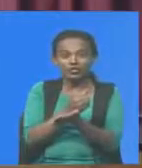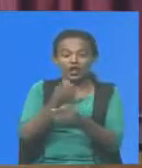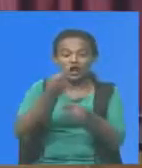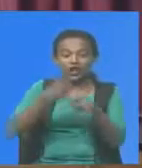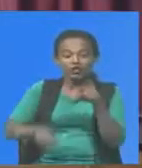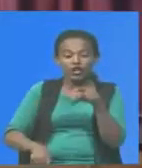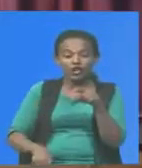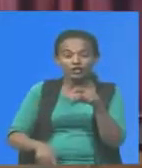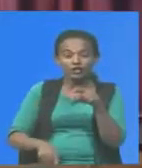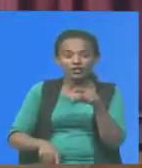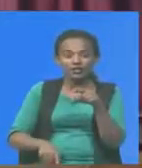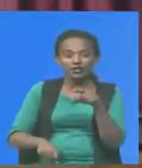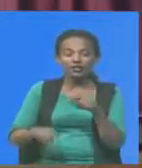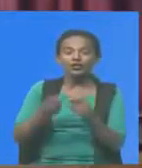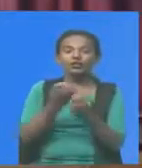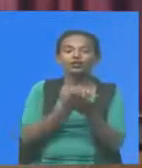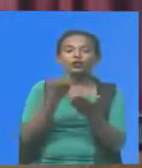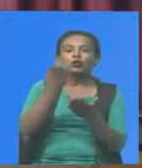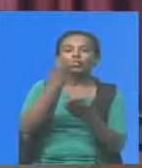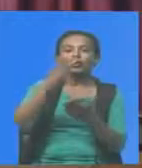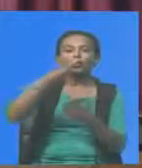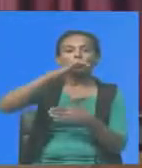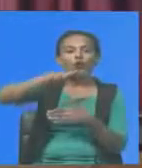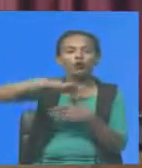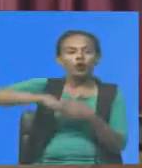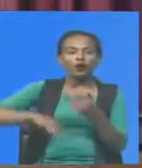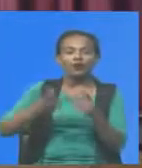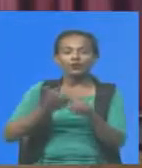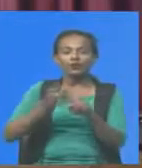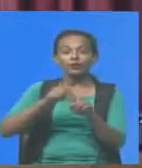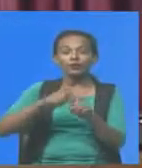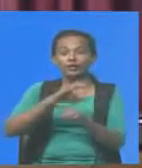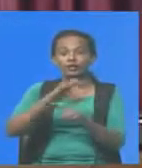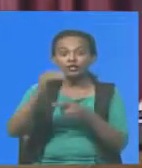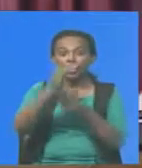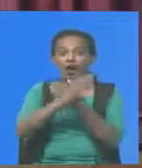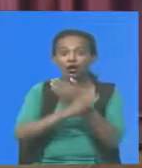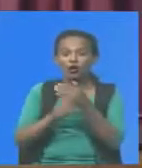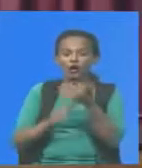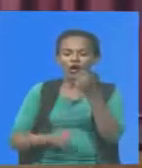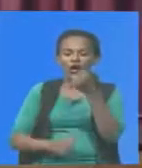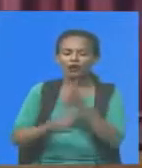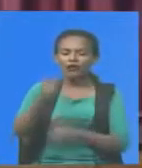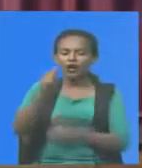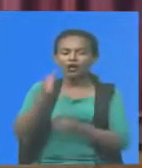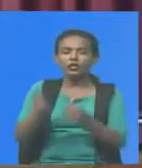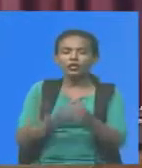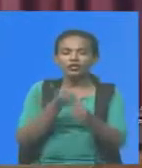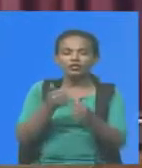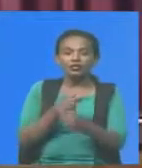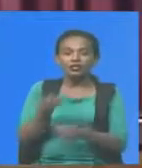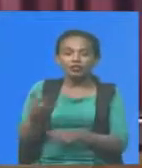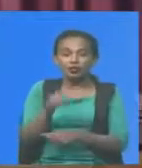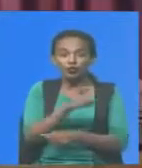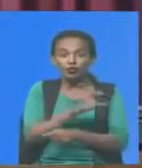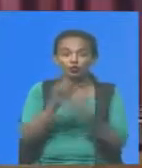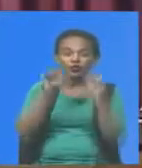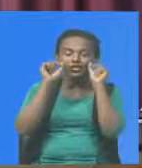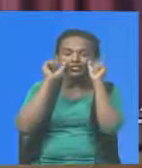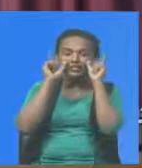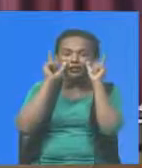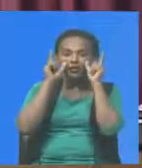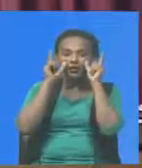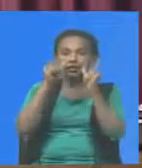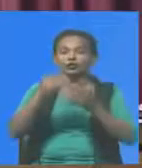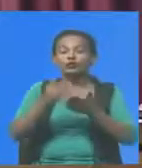ካልቻል ኢኮኖሚ ወደ ኋላ የሚመለስና ሀገራዊ አደጋ የሚያስከትል መሆኑ ከግንዛቤ